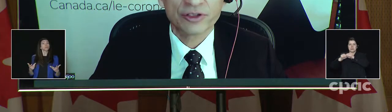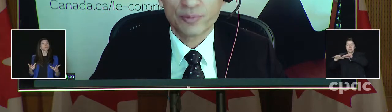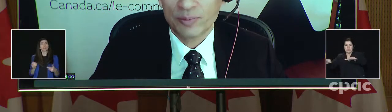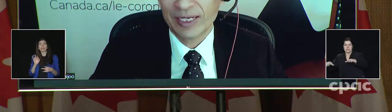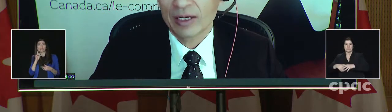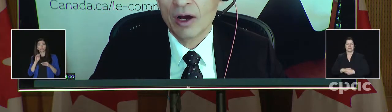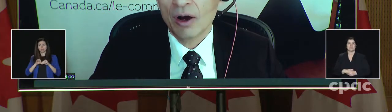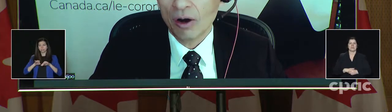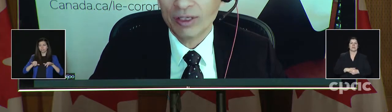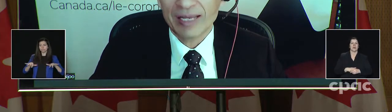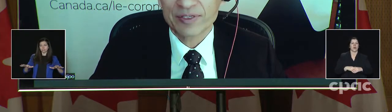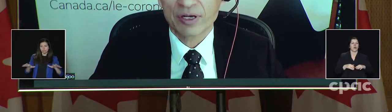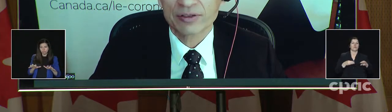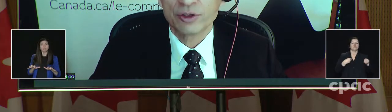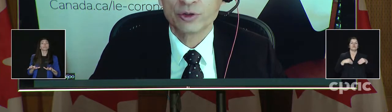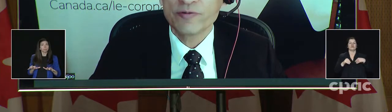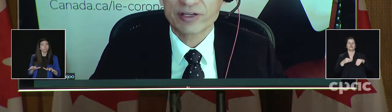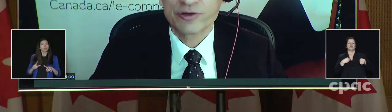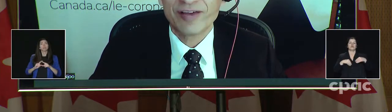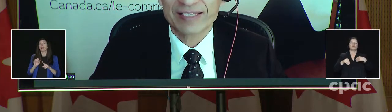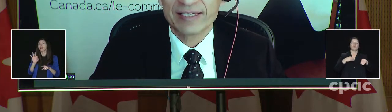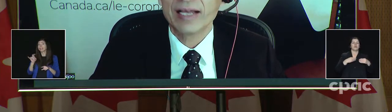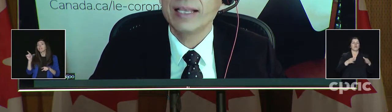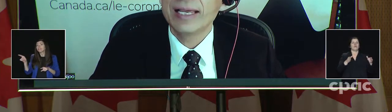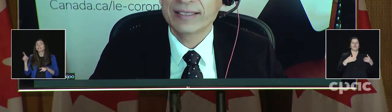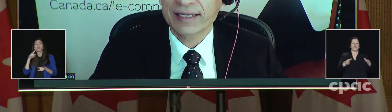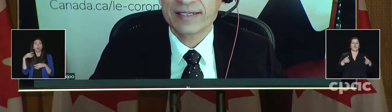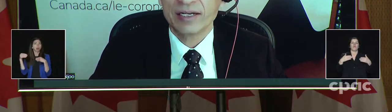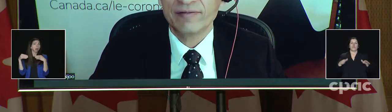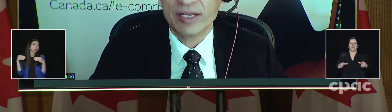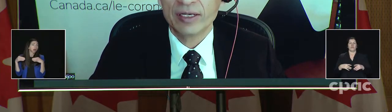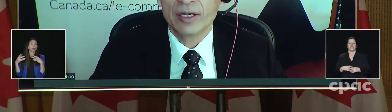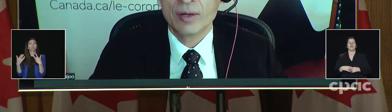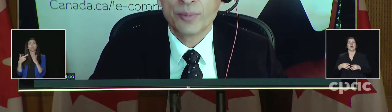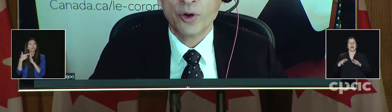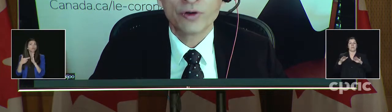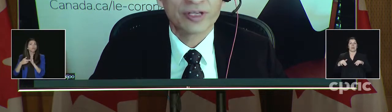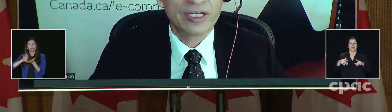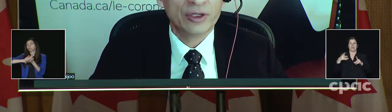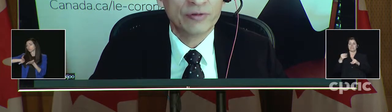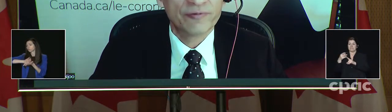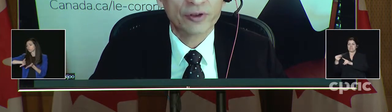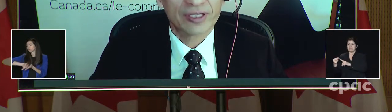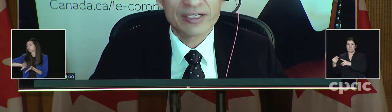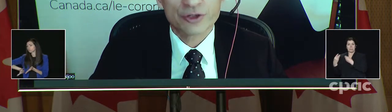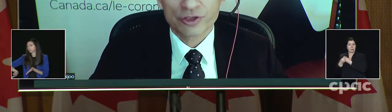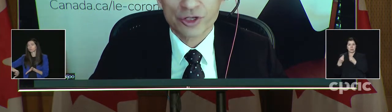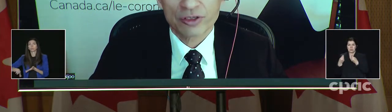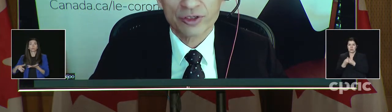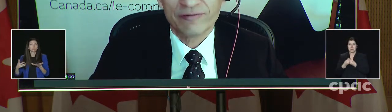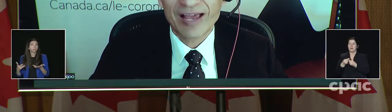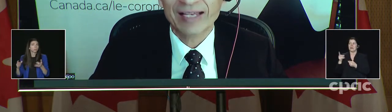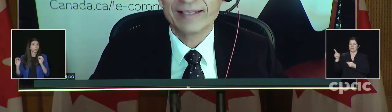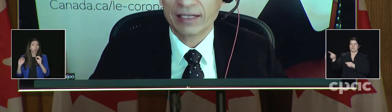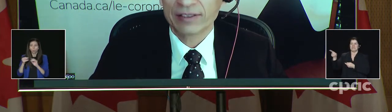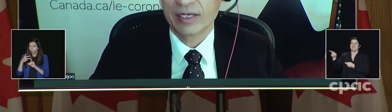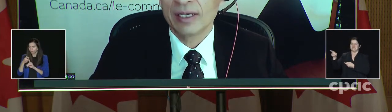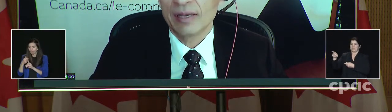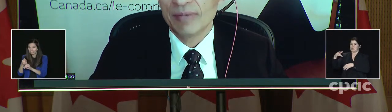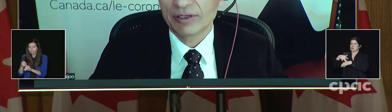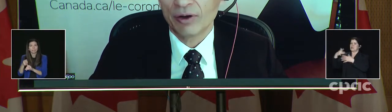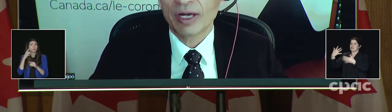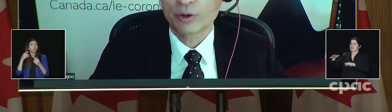de santé publique en l'absence d'une couverture vaccinale très élevée peut entraîner une forte résurgence d'une vague